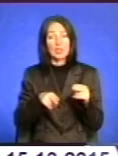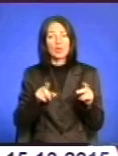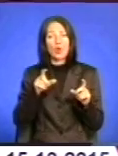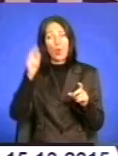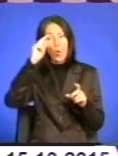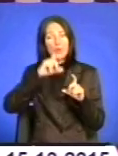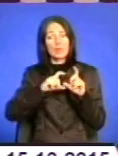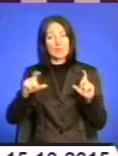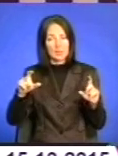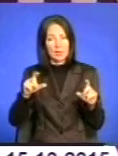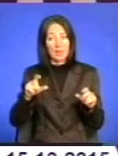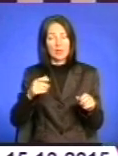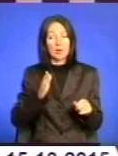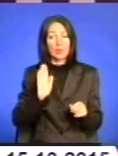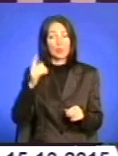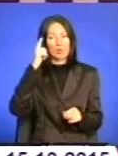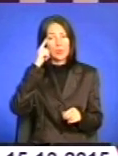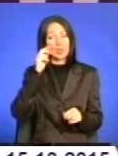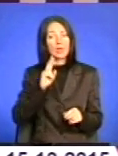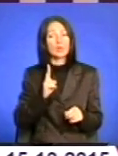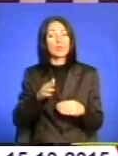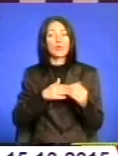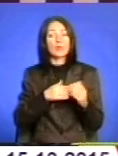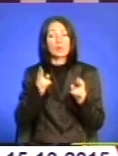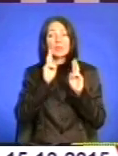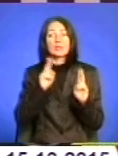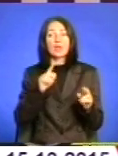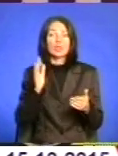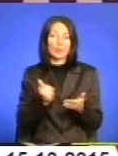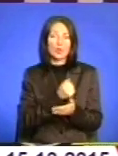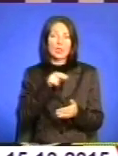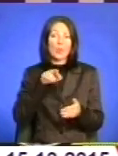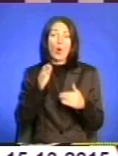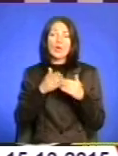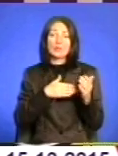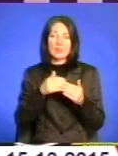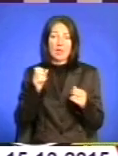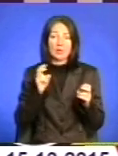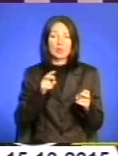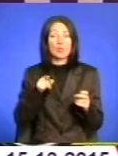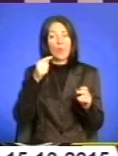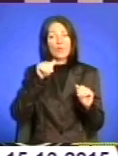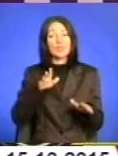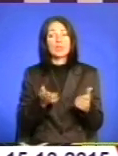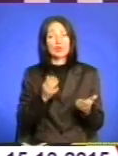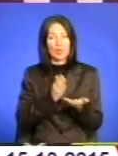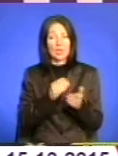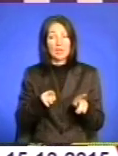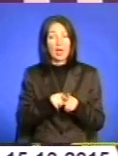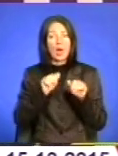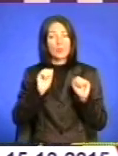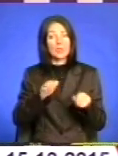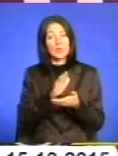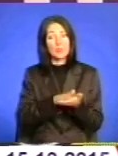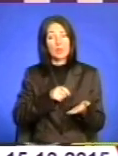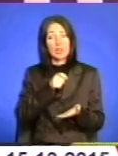університет і потрібно думати про якусь професію. Не знаю, чи вийде по спеціальності, тому вирішила, якщо є така можливість, піде подати